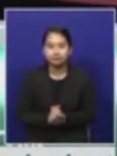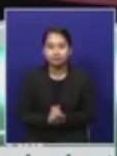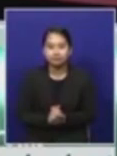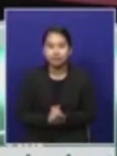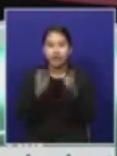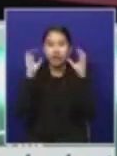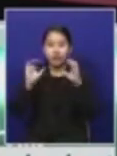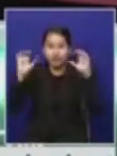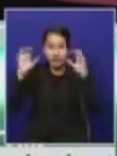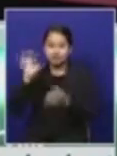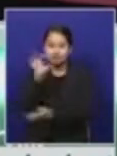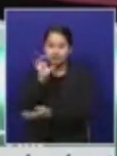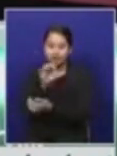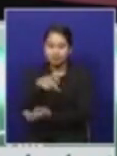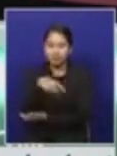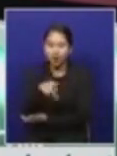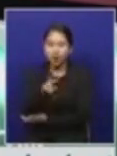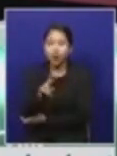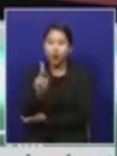และเมื่อรับบังคับใช้พ.รกฉุกเฉินที่มีมาตรการจำกัดสิทธิ์ที่เป็นการละเมิดสิทธิ์ตามที่ธรรมนูญกำหนดไว้จึงเป็นหน้าที่ความรับผิดชอบของรัฐที่จะแก้ไขปัญหาความเดือดร้อนและเยียวยาให้ประชาชนที่เป็นสิทธิ์โดยชอบด้วยกฎหมาย